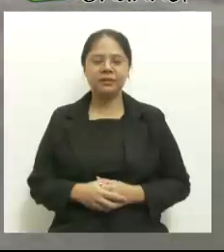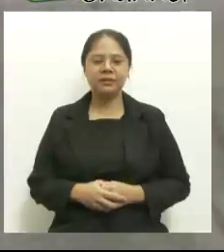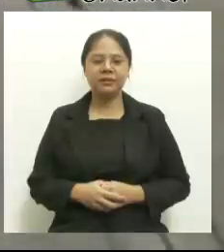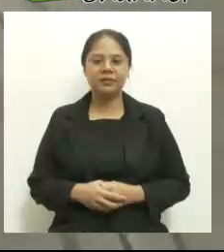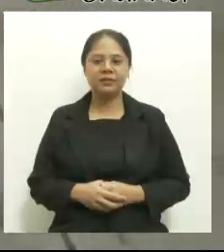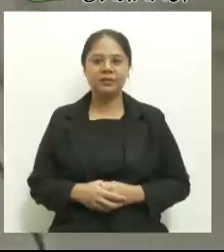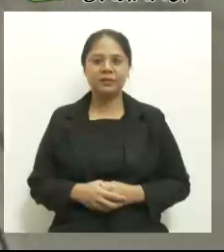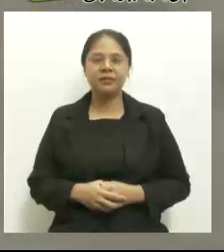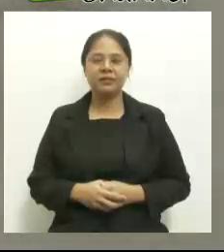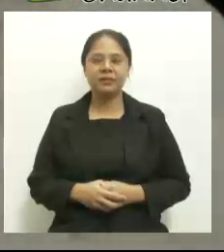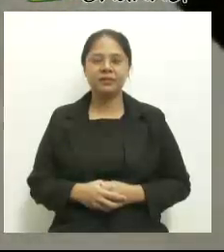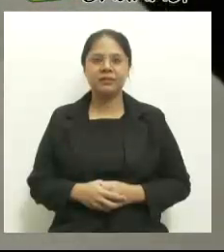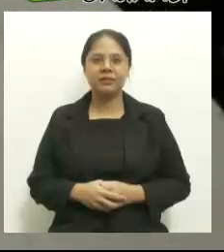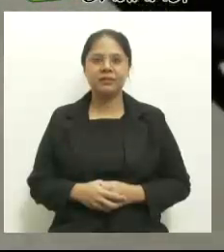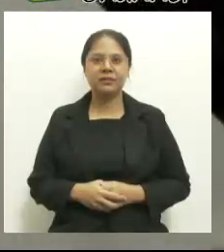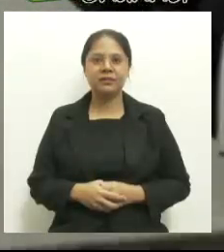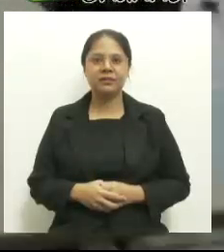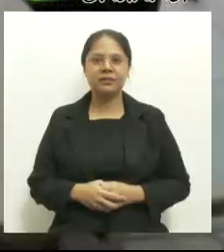เงียบแล้วลูกเงียบเงียบ